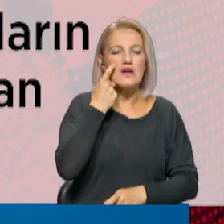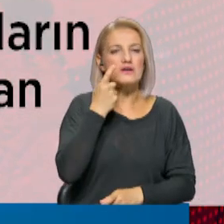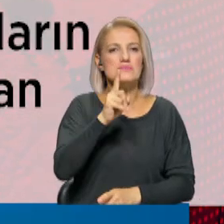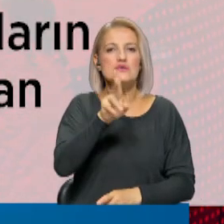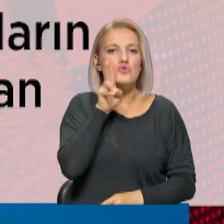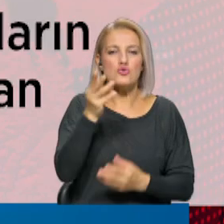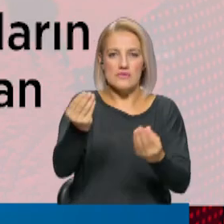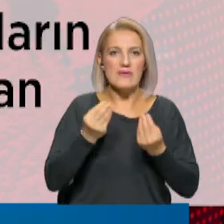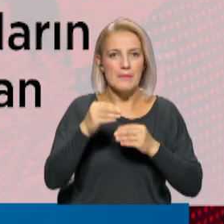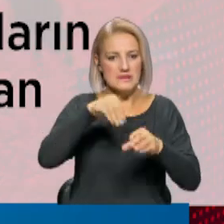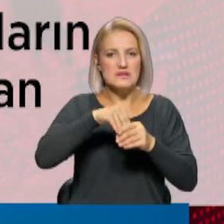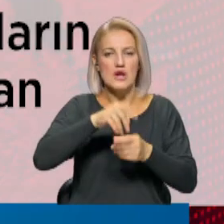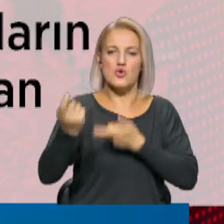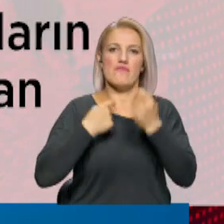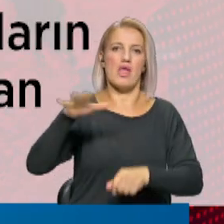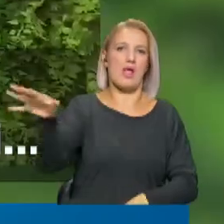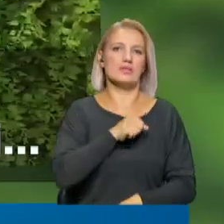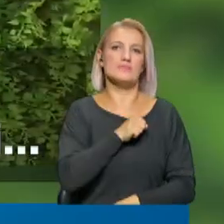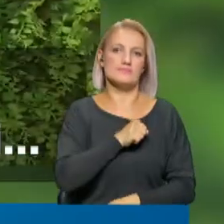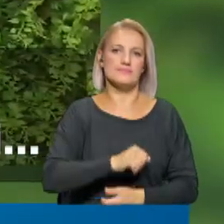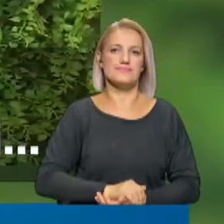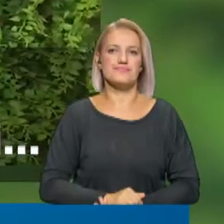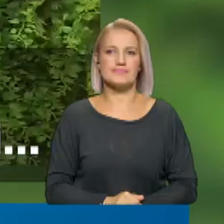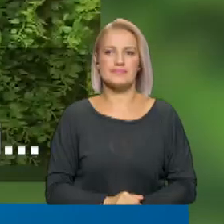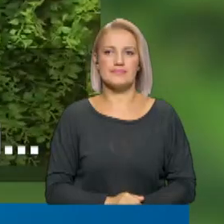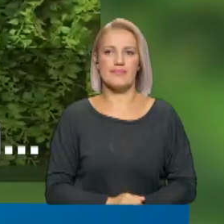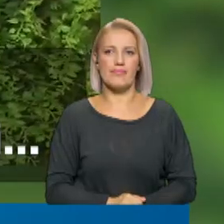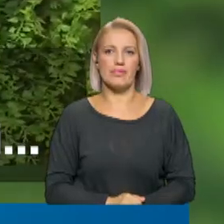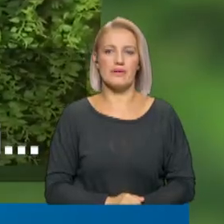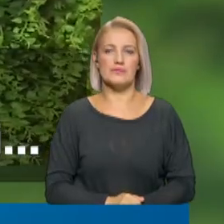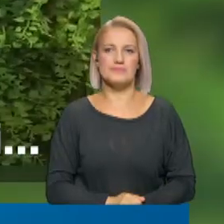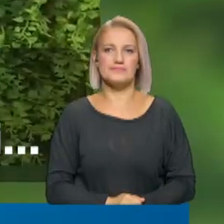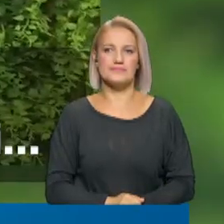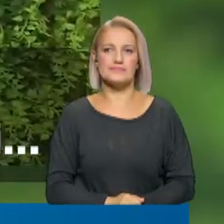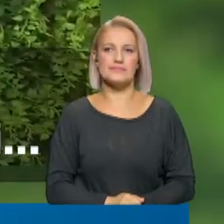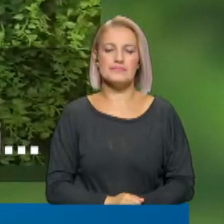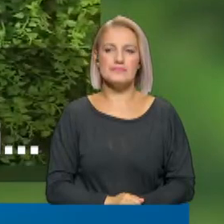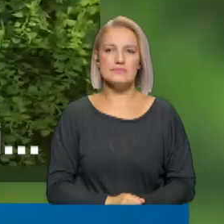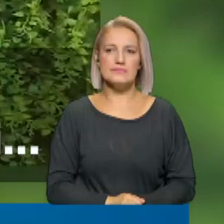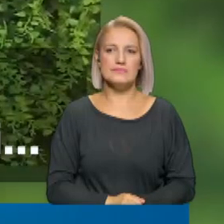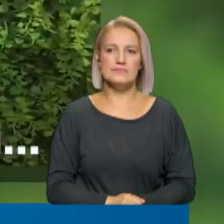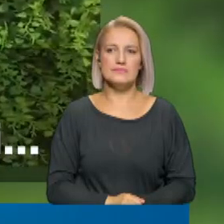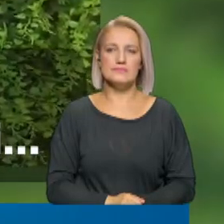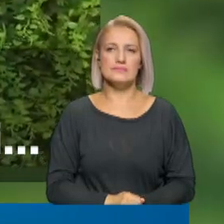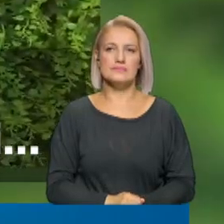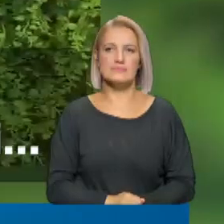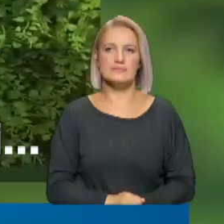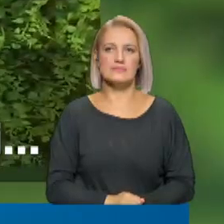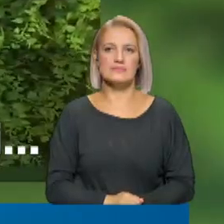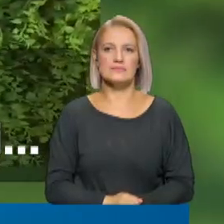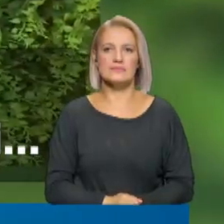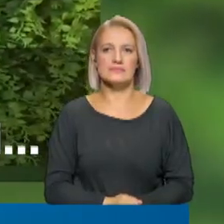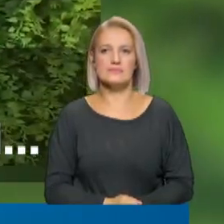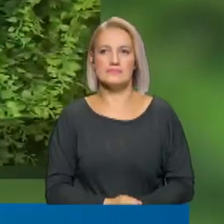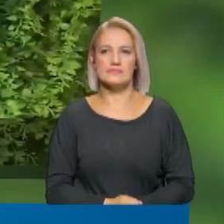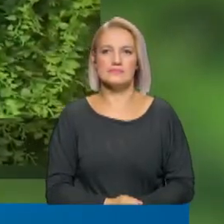netice vermesi noktasından görevden aldık. Görevden alınan ÖSYM başkanına da çağrı yapıyorum. Sizi bu suça iten kim?